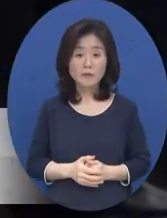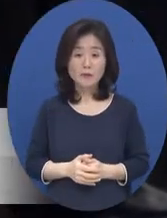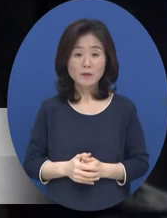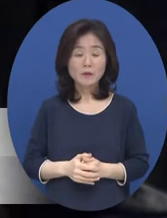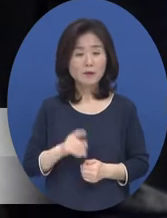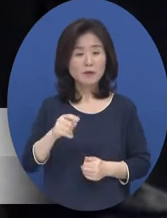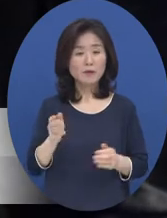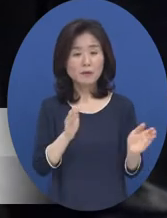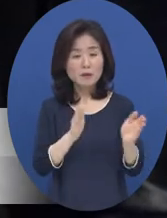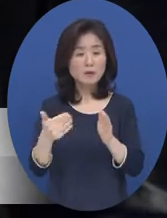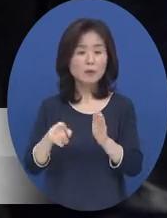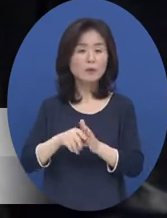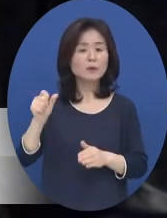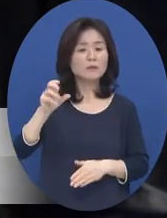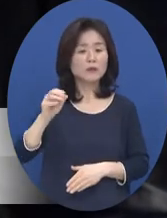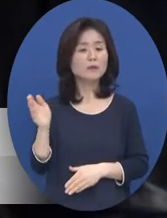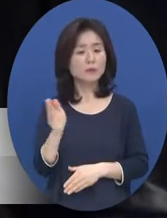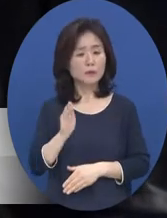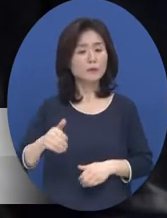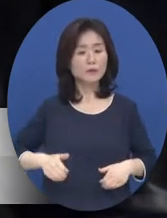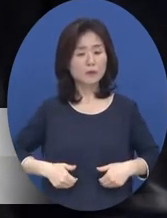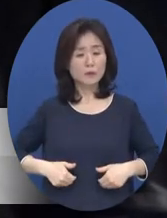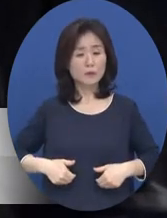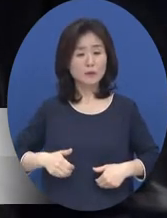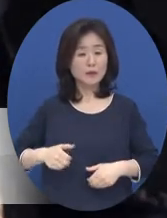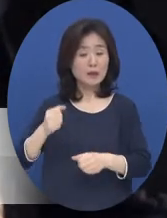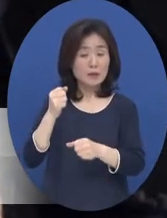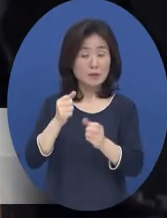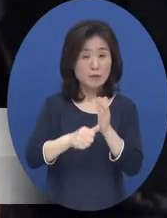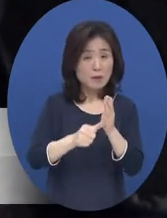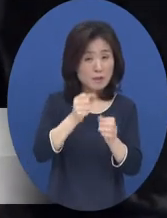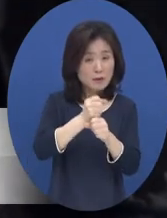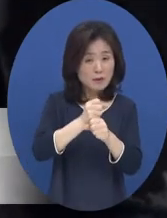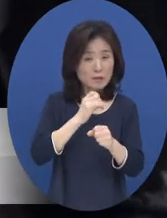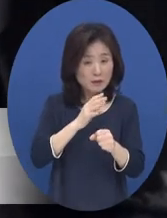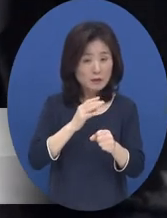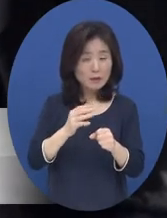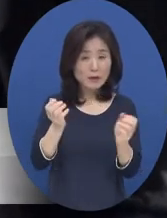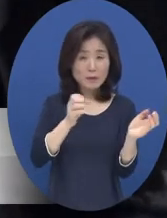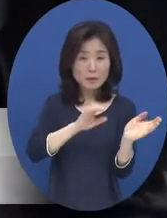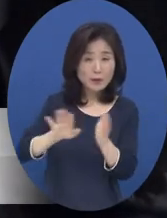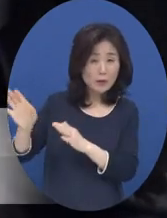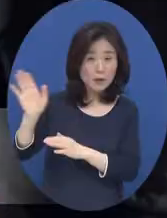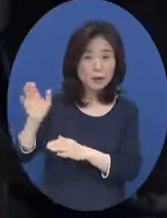계속 책상만 하시고 폐기물 처리는 안 하고 이렇게 하시면 안 돼요.